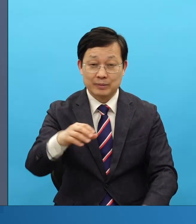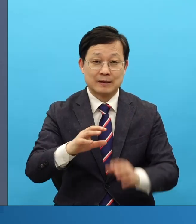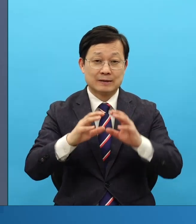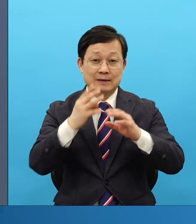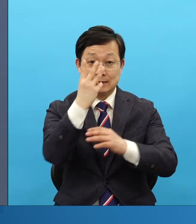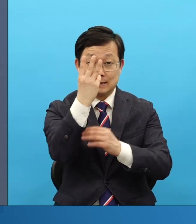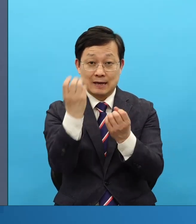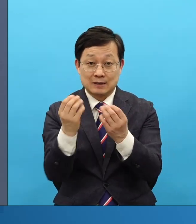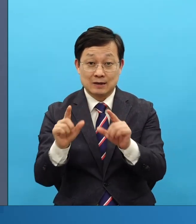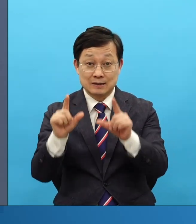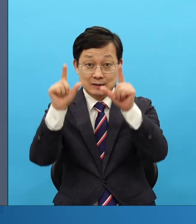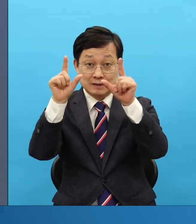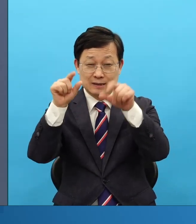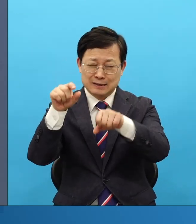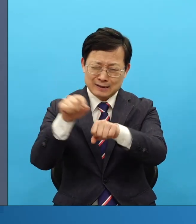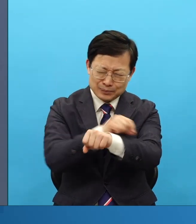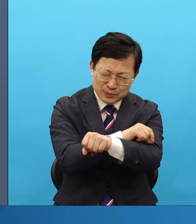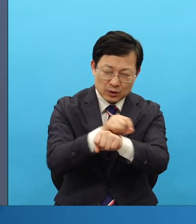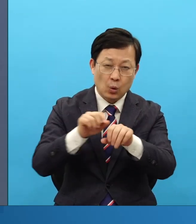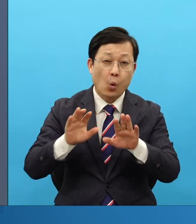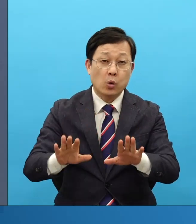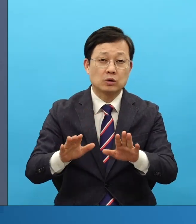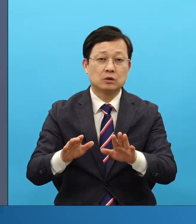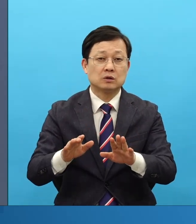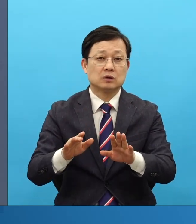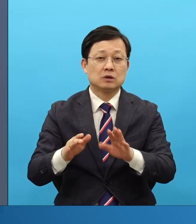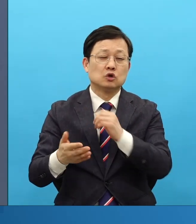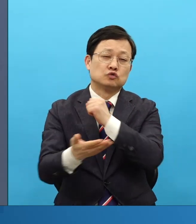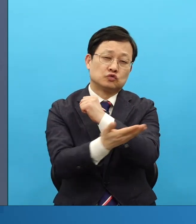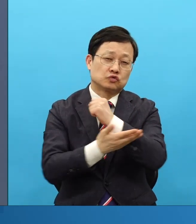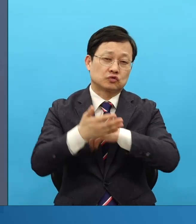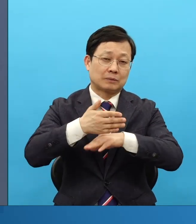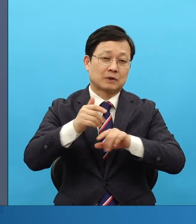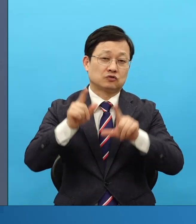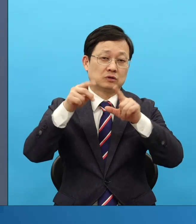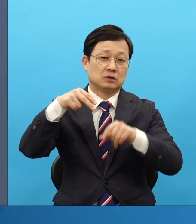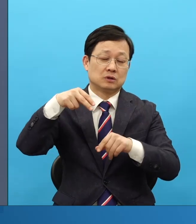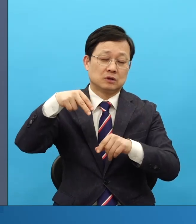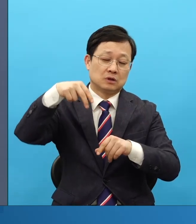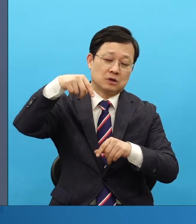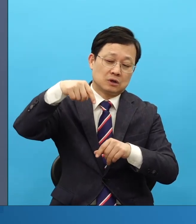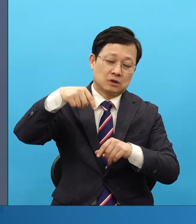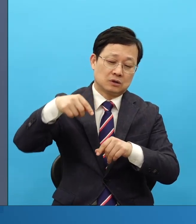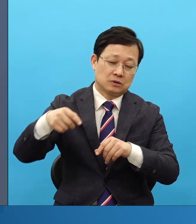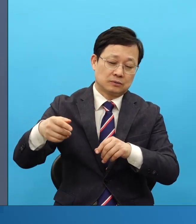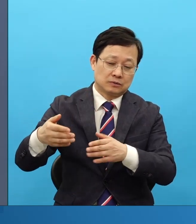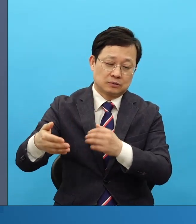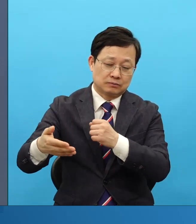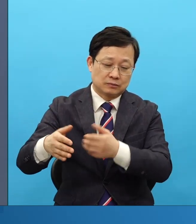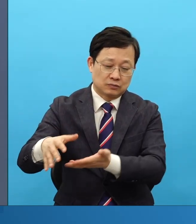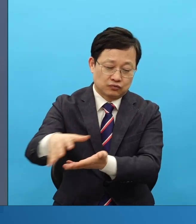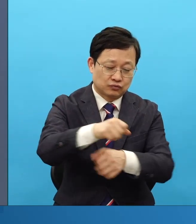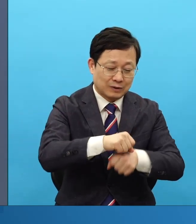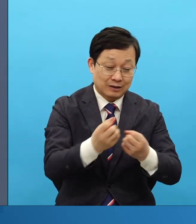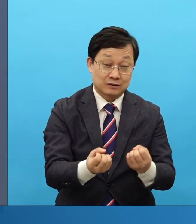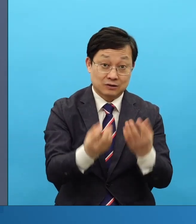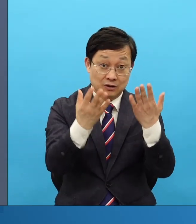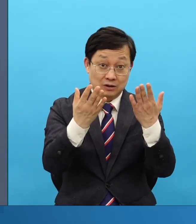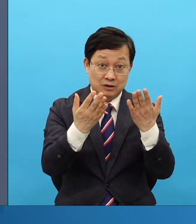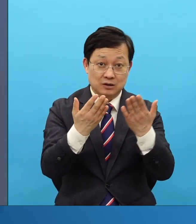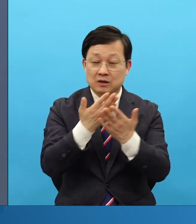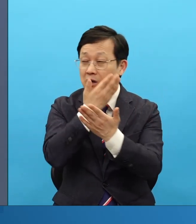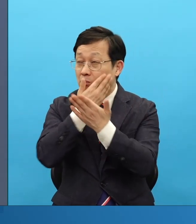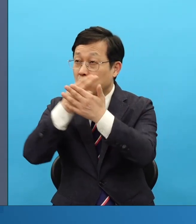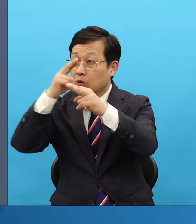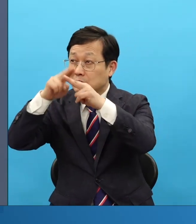새 절기 역사, 특히 오늘 수수감사 수장절에 보좌의 배경 능력이 나타나게